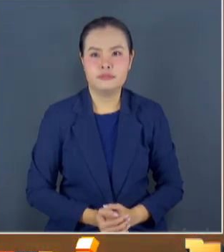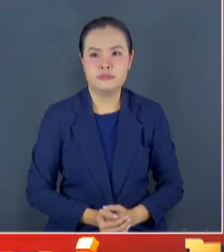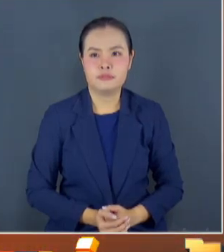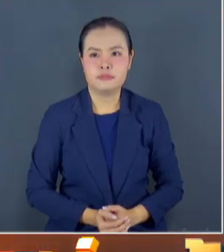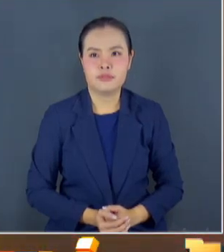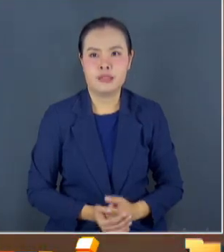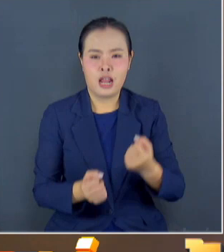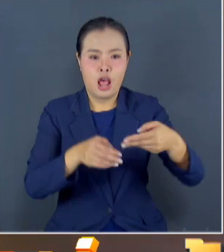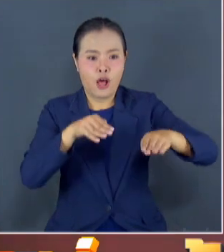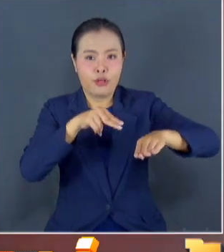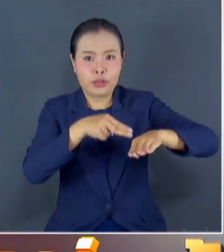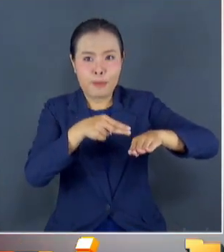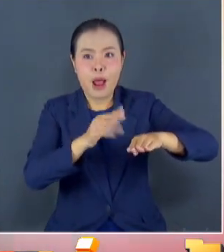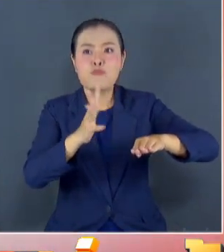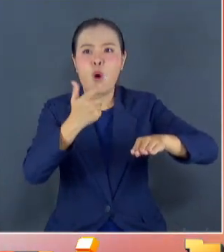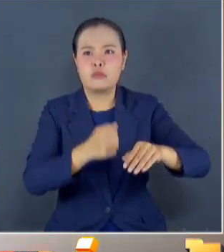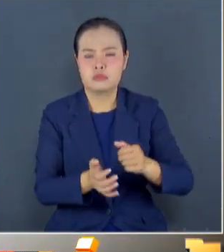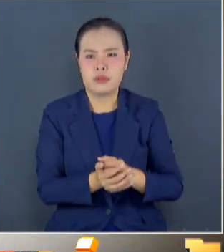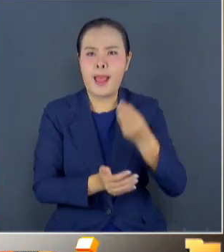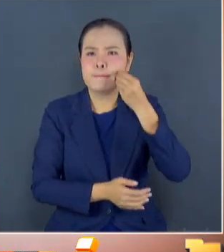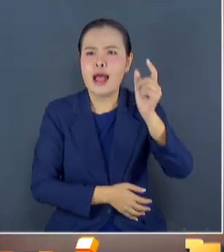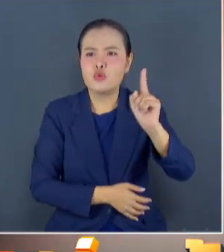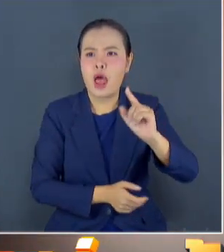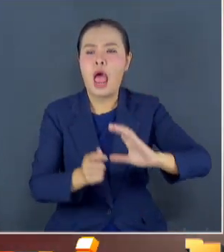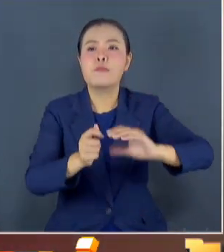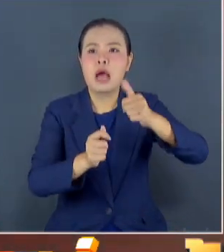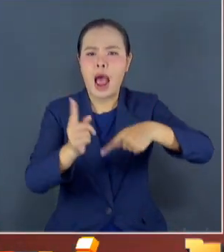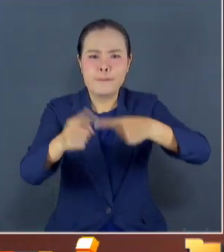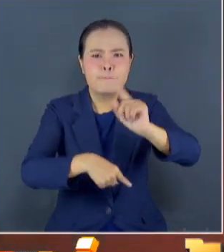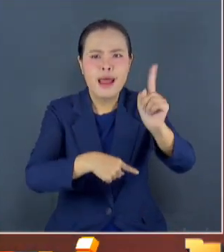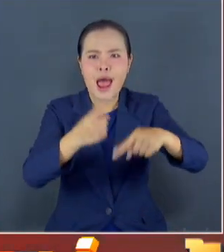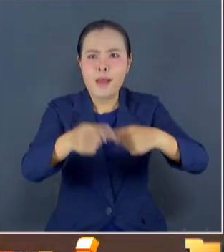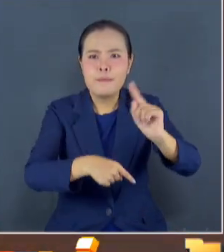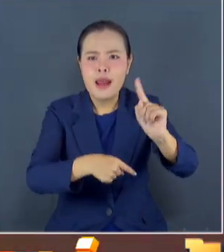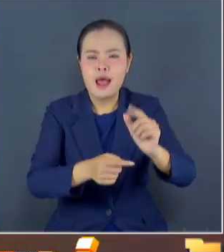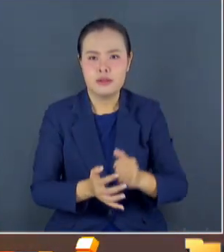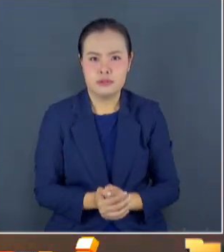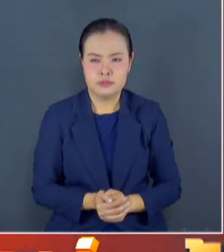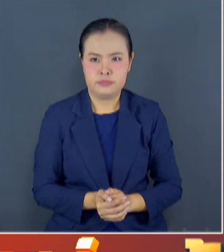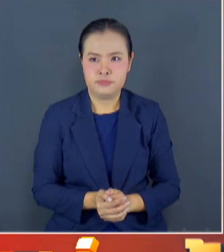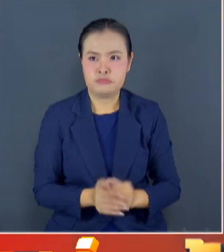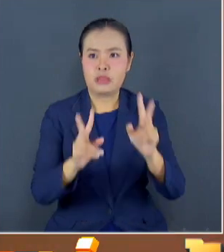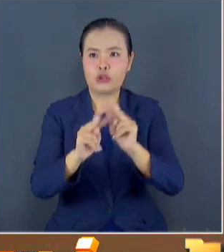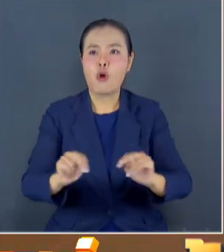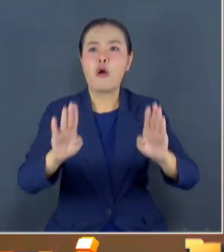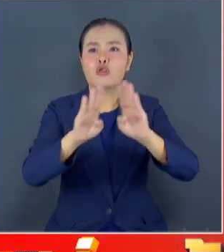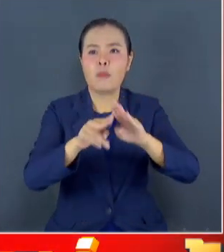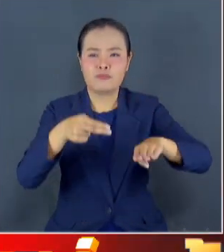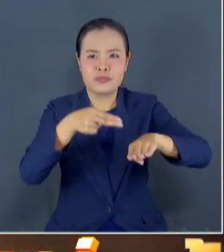มันหมดอยู่ที่ไหนเนี่ยไอ้เงิน จะไปไหนครับเน ี่ ย แล้วก็ล้มเกลี้ยงเล